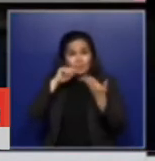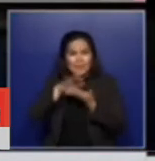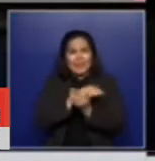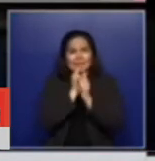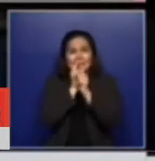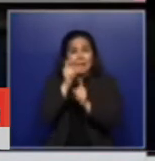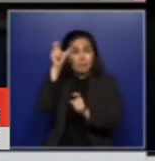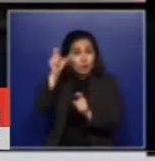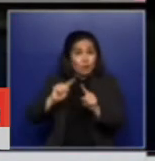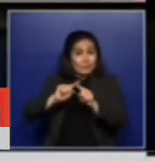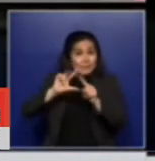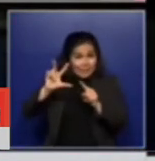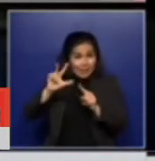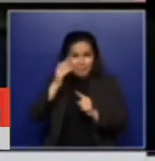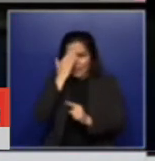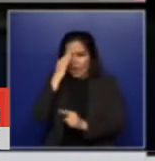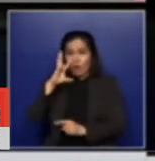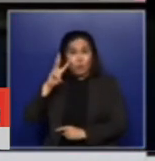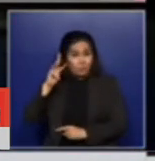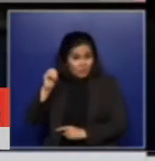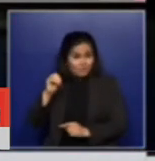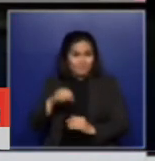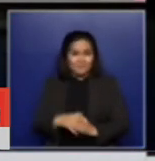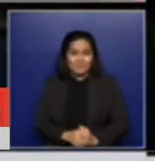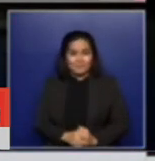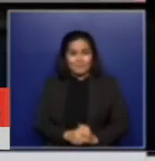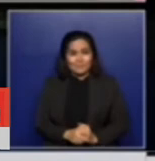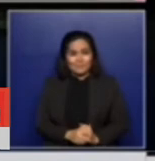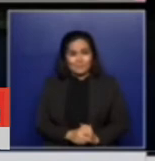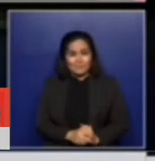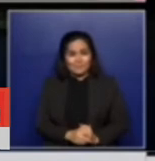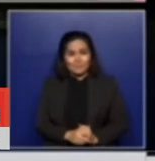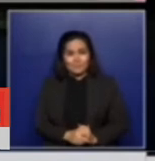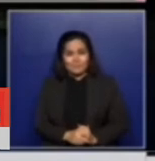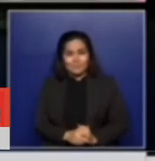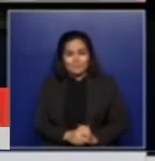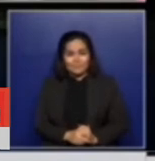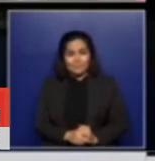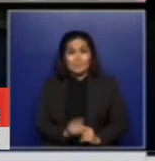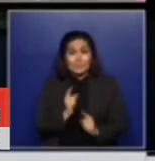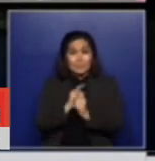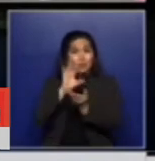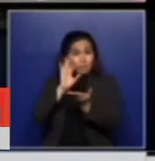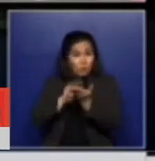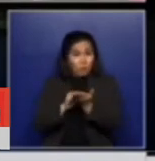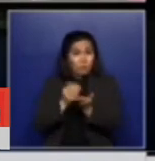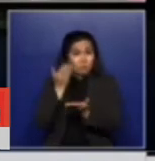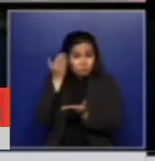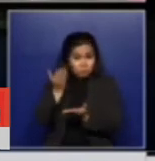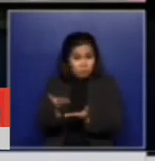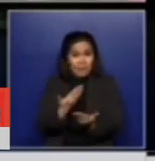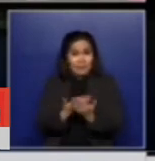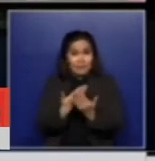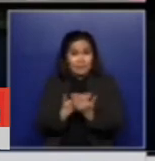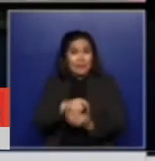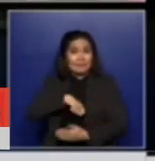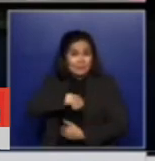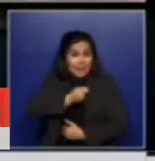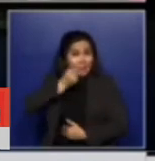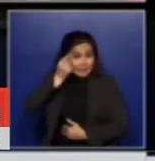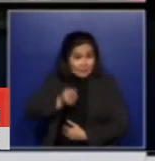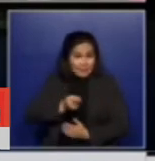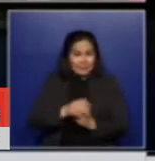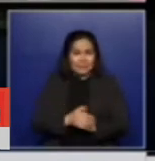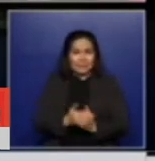ประมาณโดยสังเขปหน้า60อันนี้นะครับต้องกราบเรียนครับรายจ่ายจริงเพื่อชำระคืน